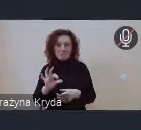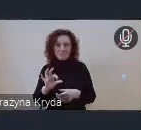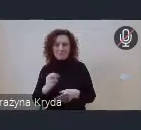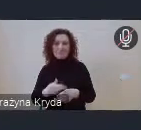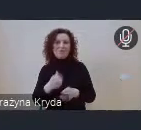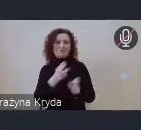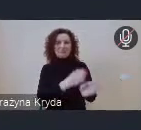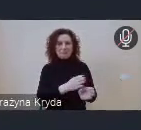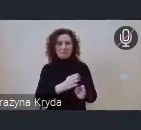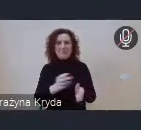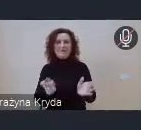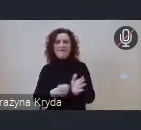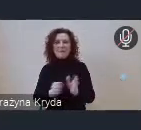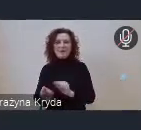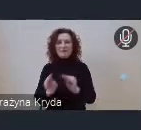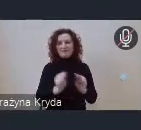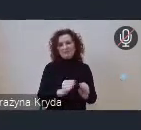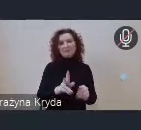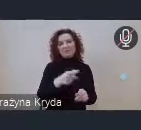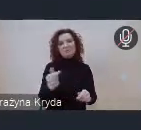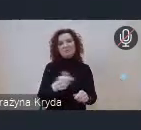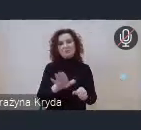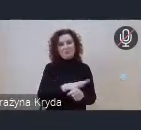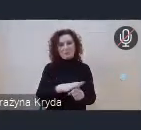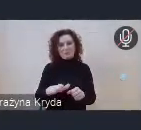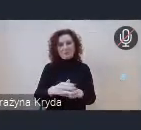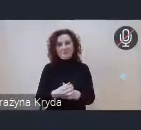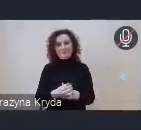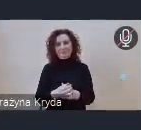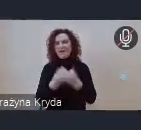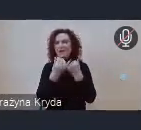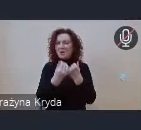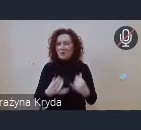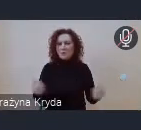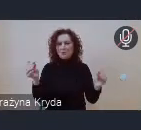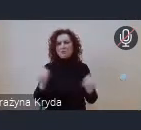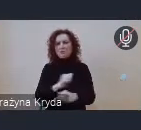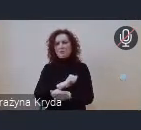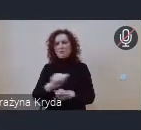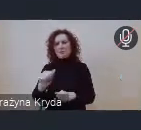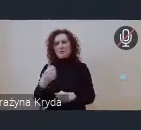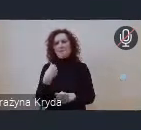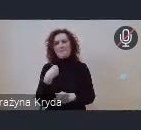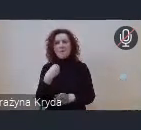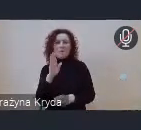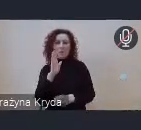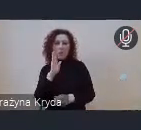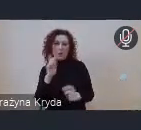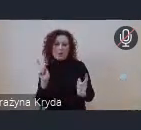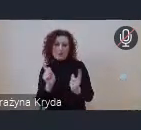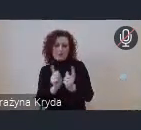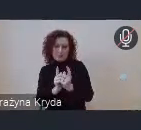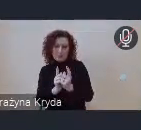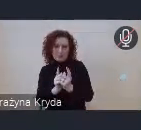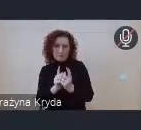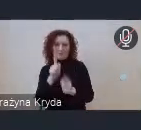będziecie musieli te wymagania wypełniać różnie może być byłem na spotkaniu bardzo podobnym tylko no nie było online tylko było